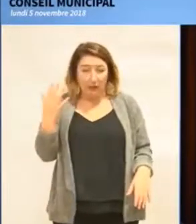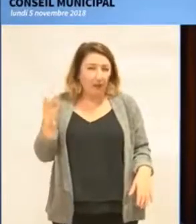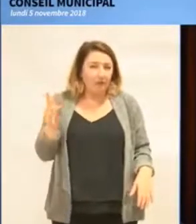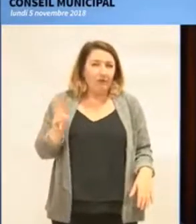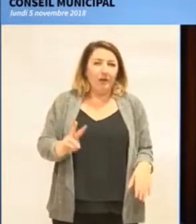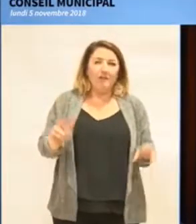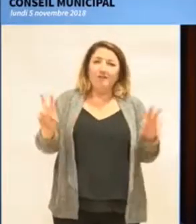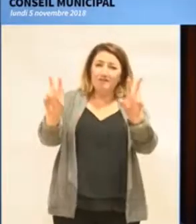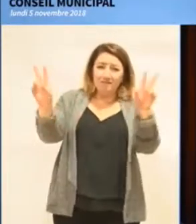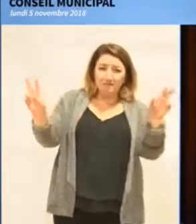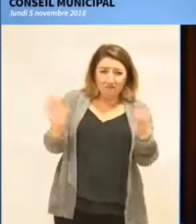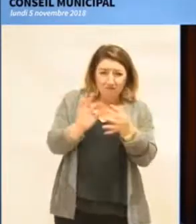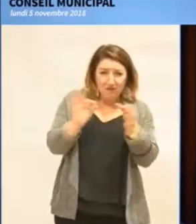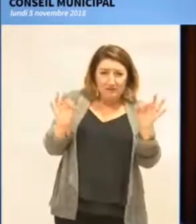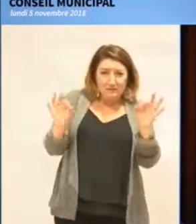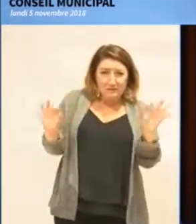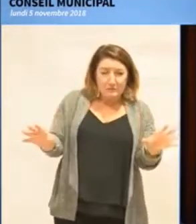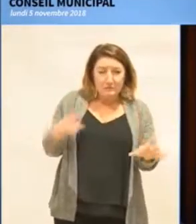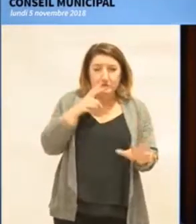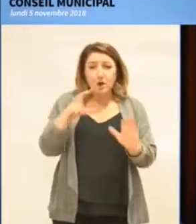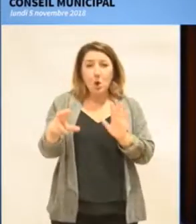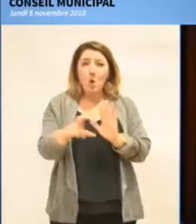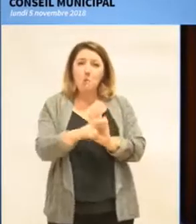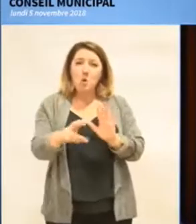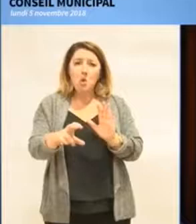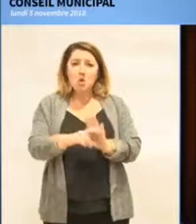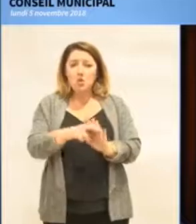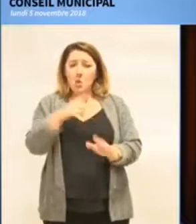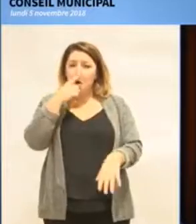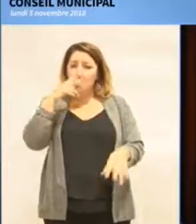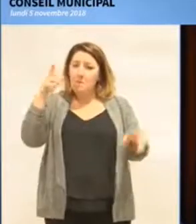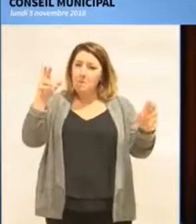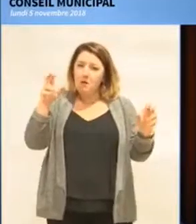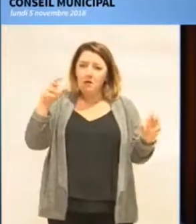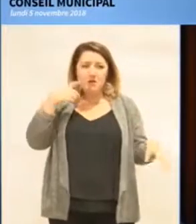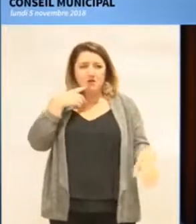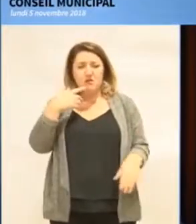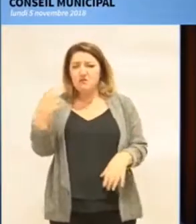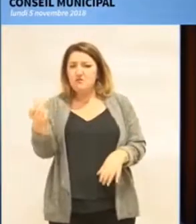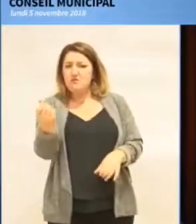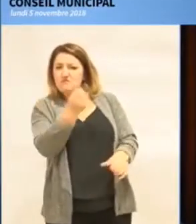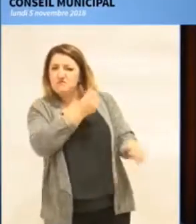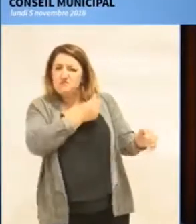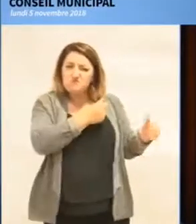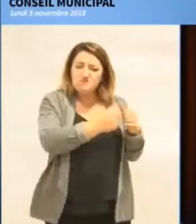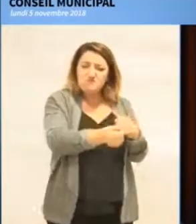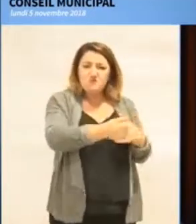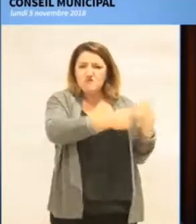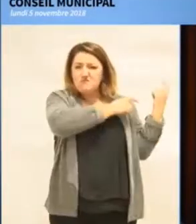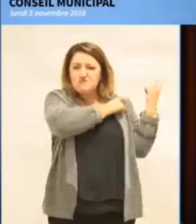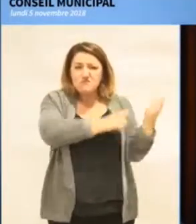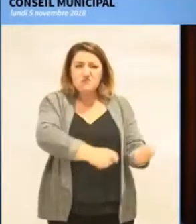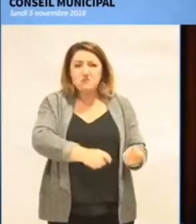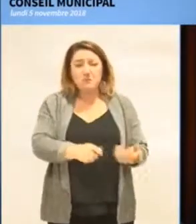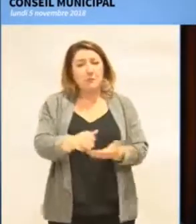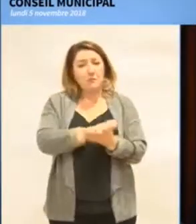c'est assommer encore plus les Grenoblois alors qu'ils sont dans la difficulté par rapport à ce dossier-là. Non, Grenoble n'est pas